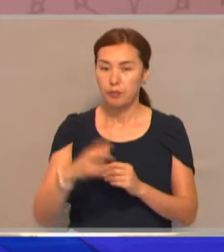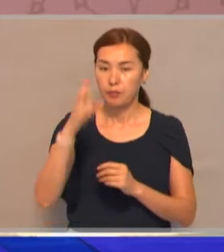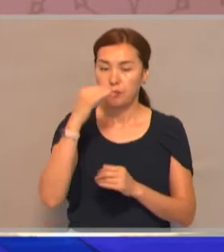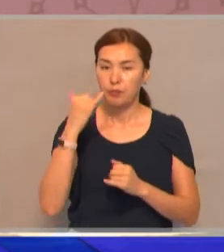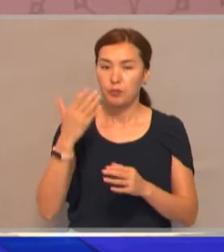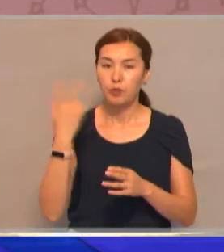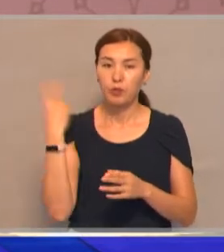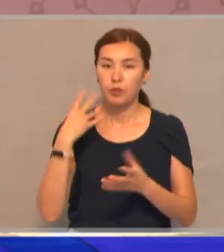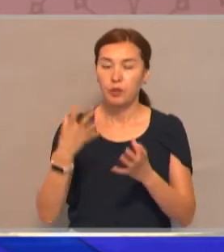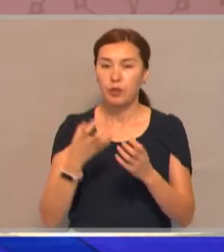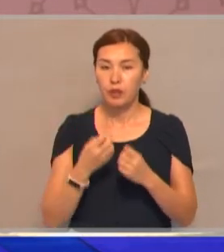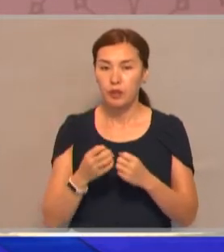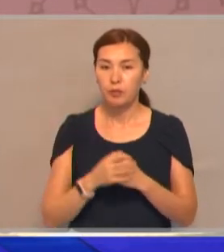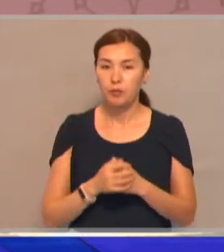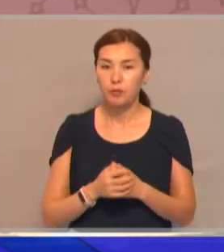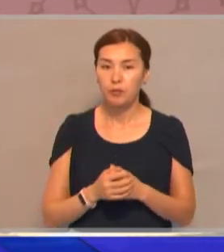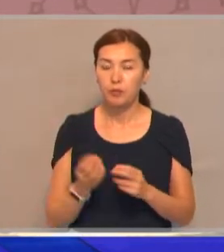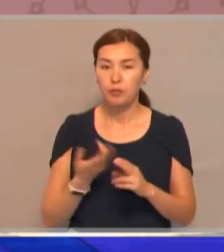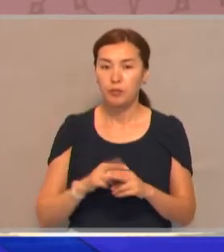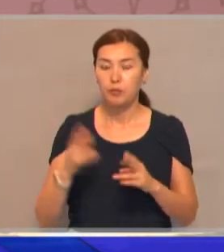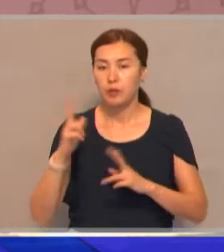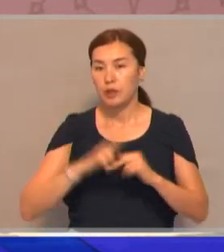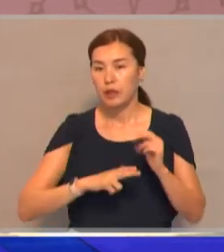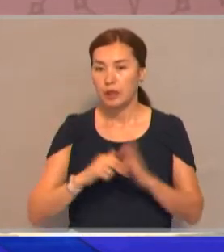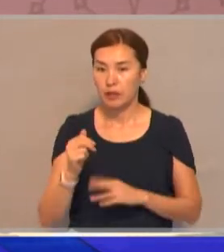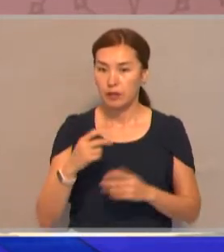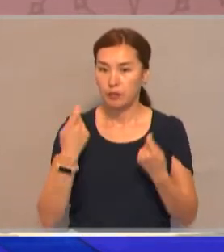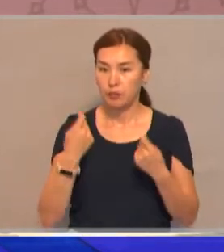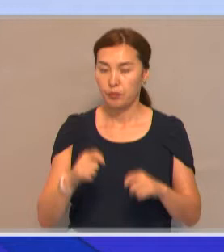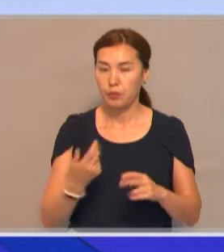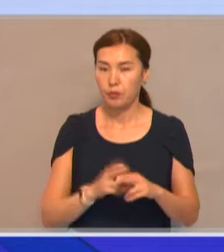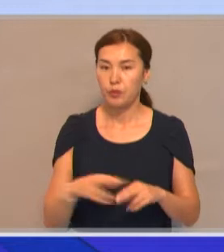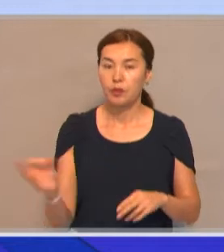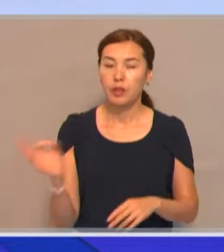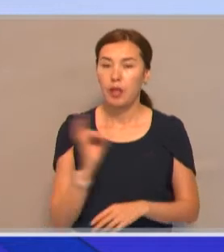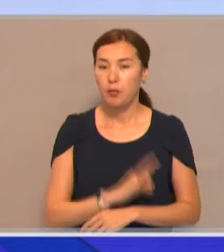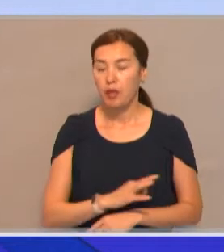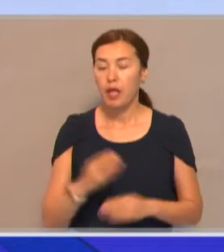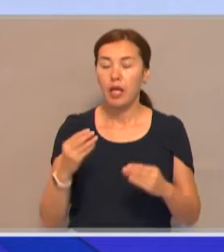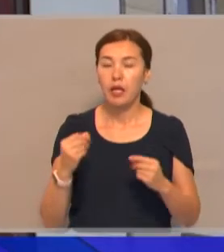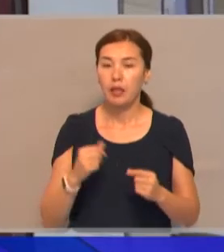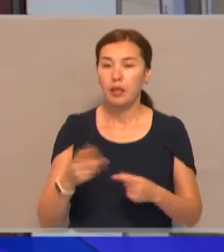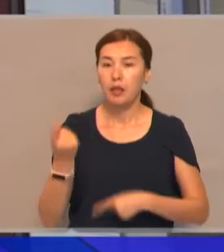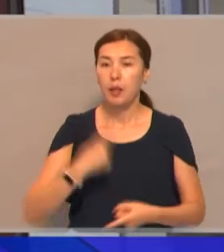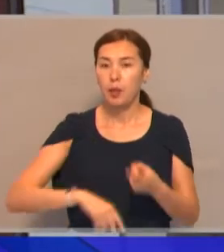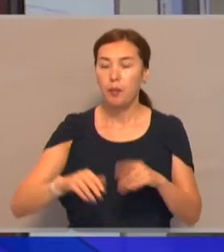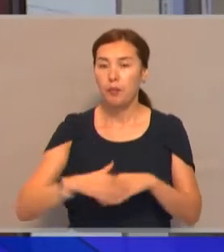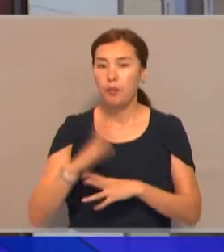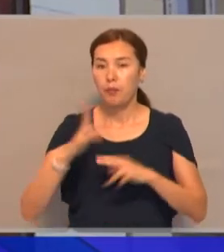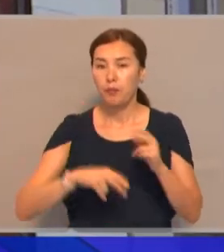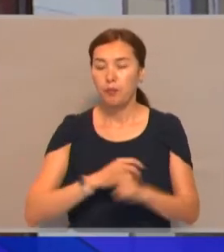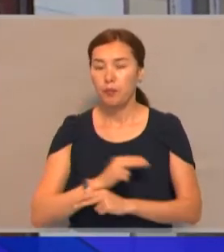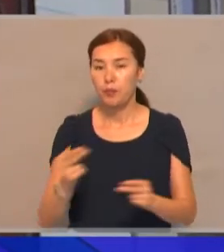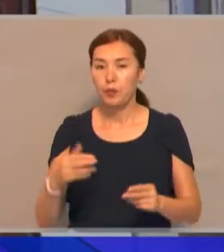үкіметтен біз қарыз ақша алып жатырмыз. Яғни салып, сатып, одан түскен қарысын қайттан жаңа үйлерге салып